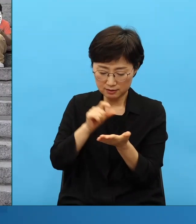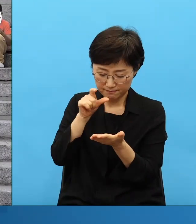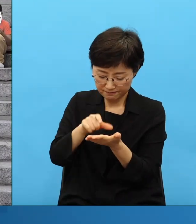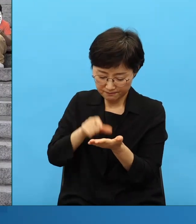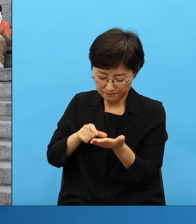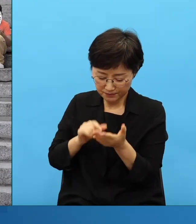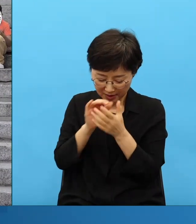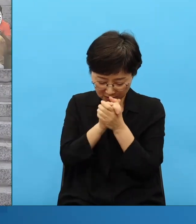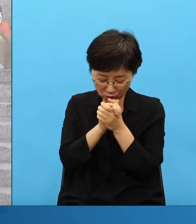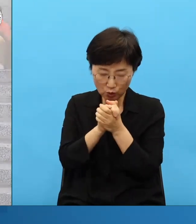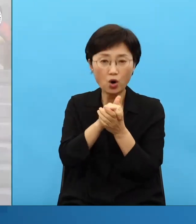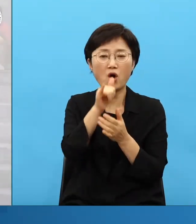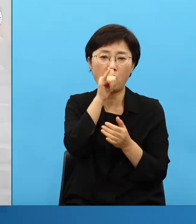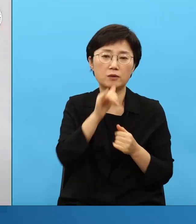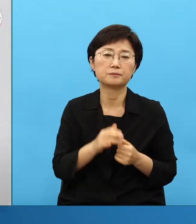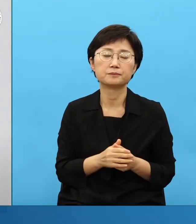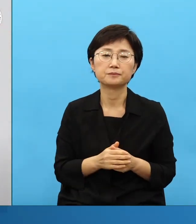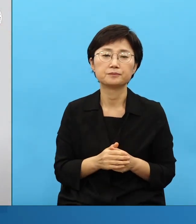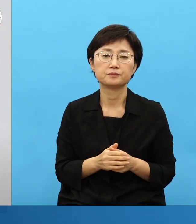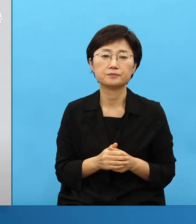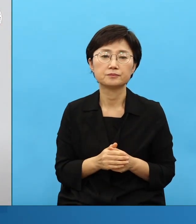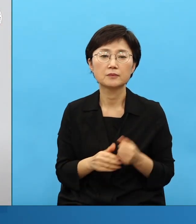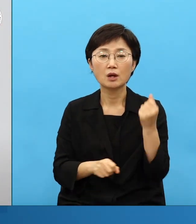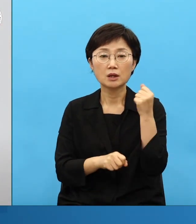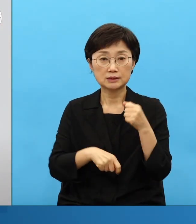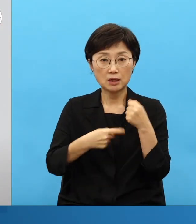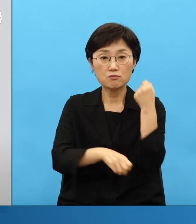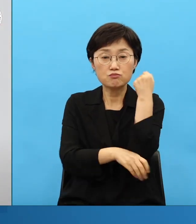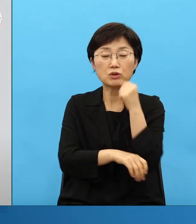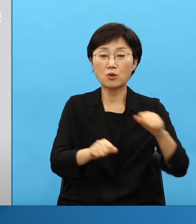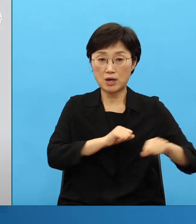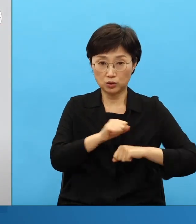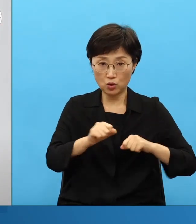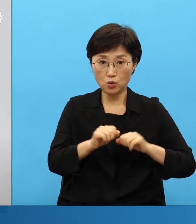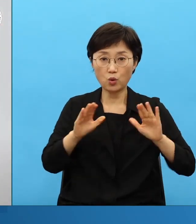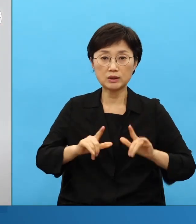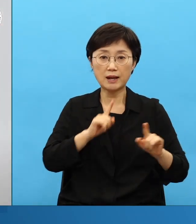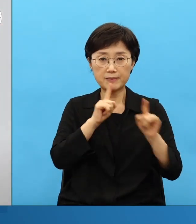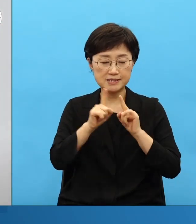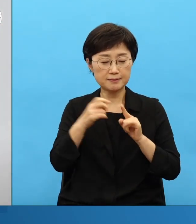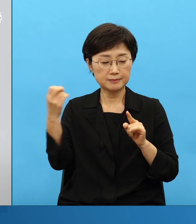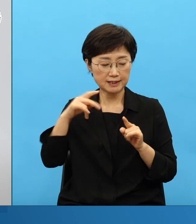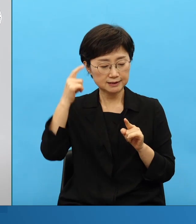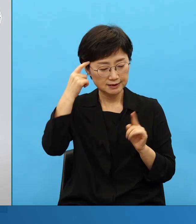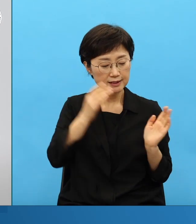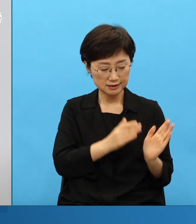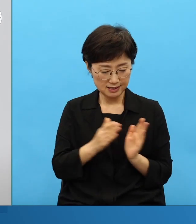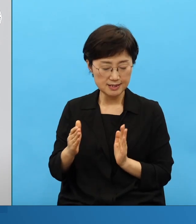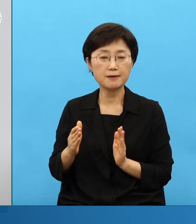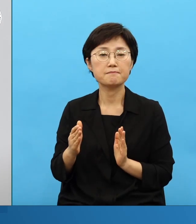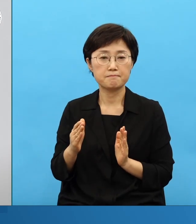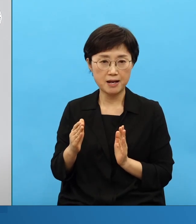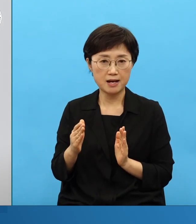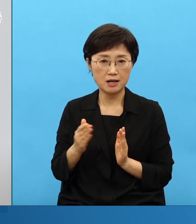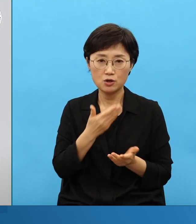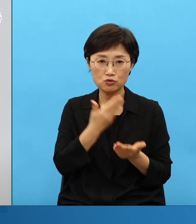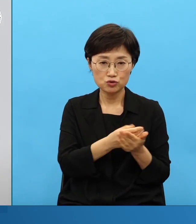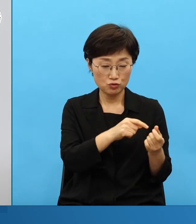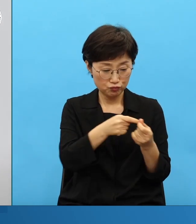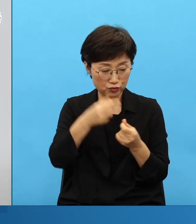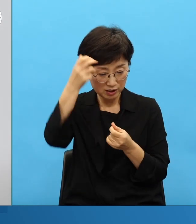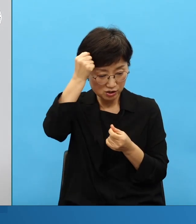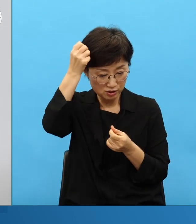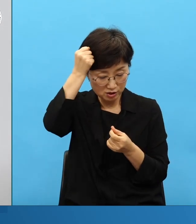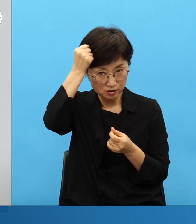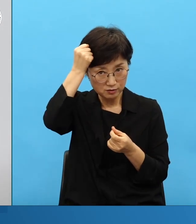기도를 한다. 뿌리 활동을 통해 오늘의 말씀이 다시 한번 정리돼서 중요한 구절은 암송이